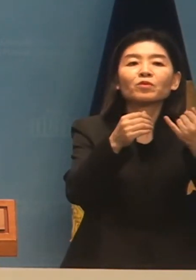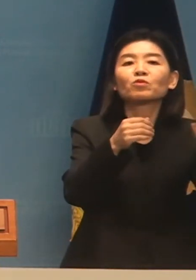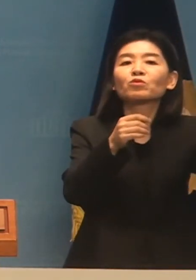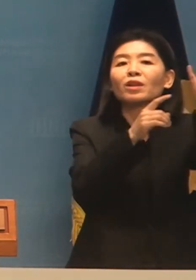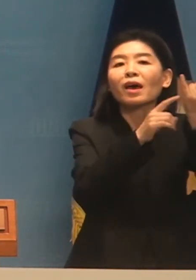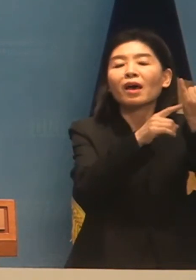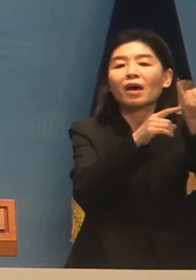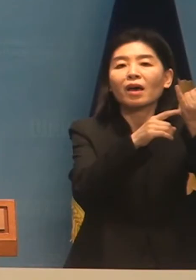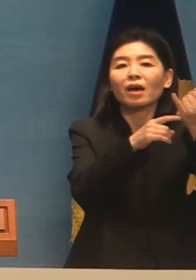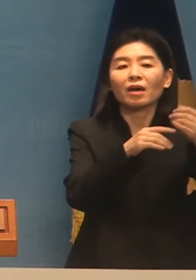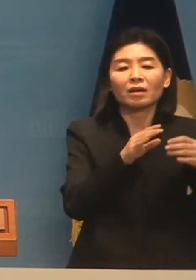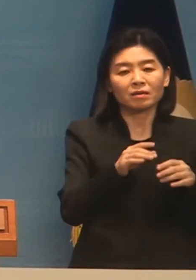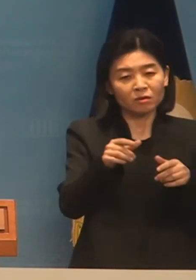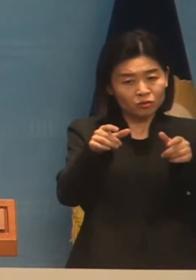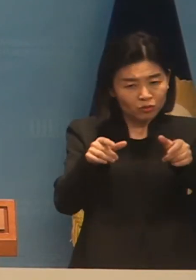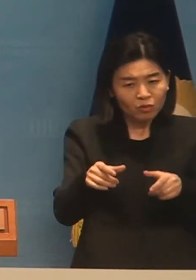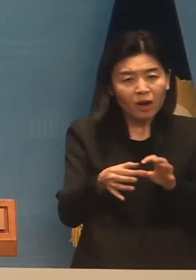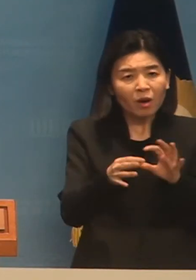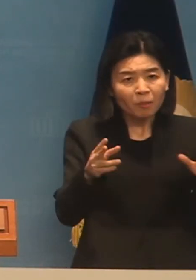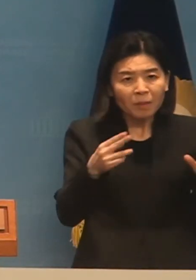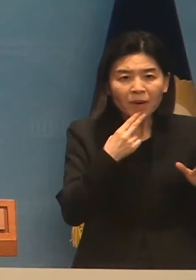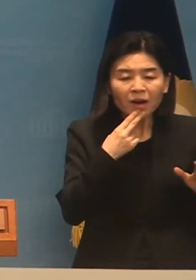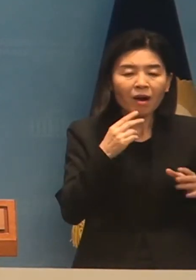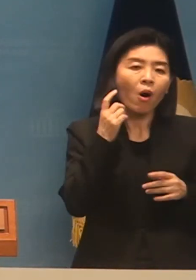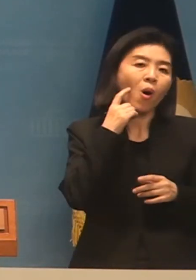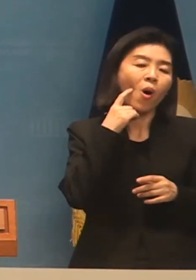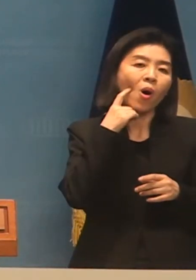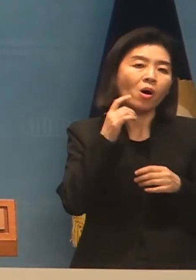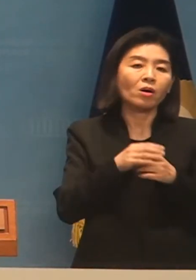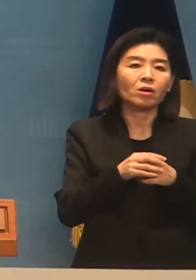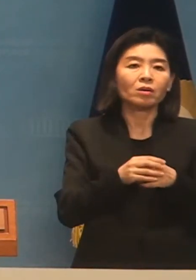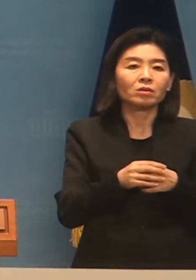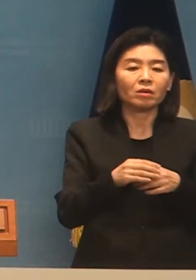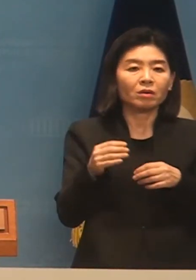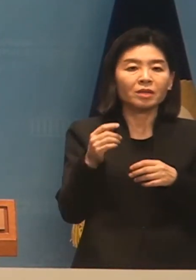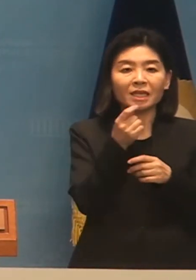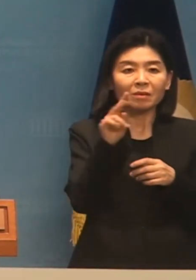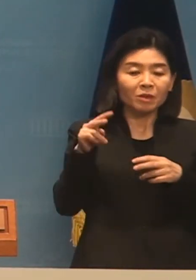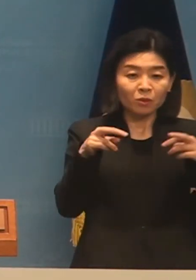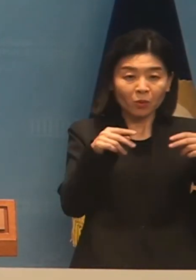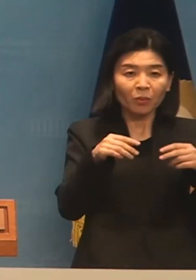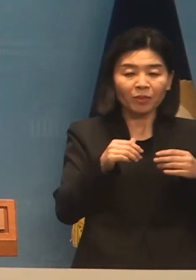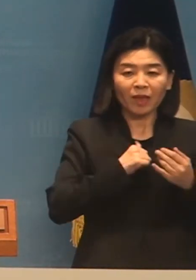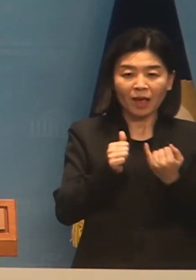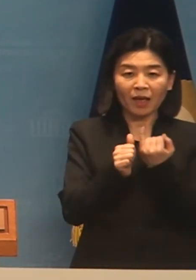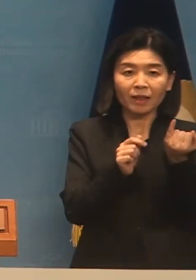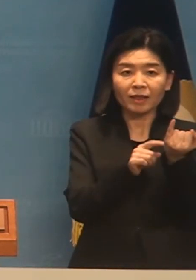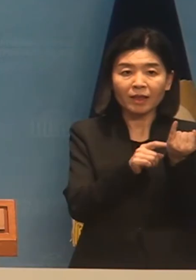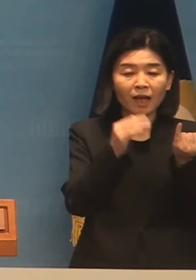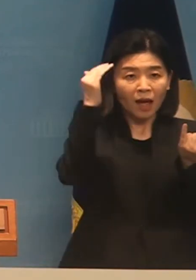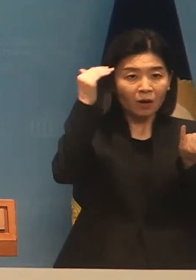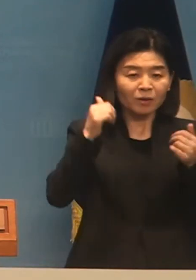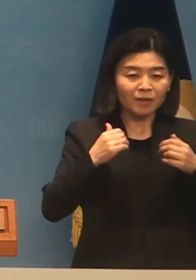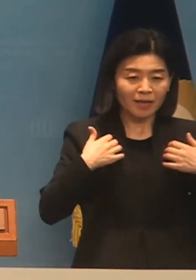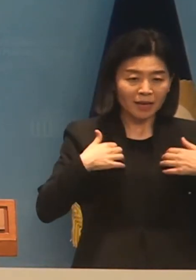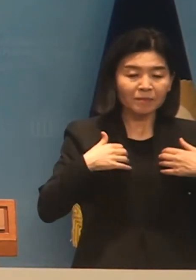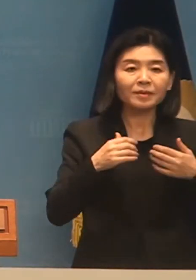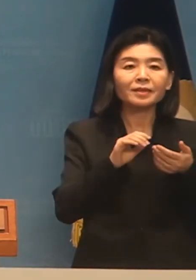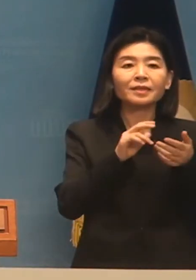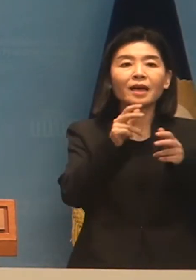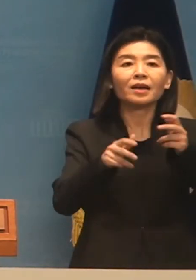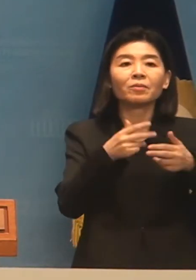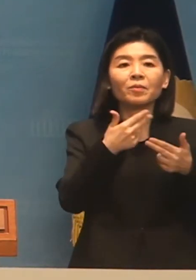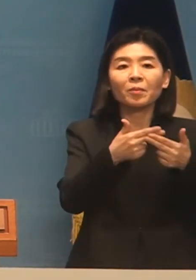없습니다. 허위사실입니다. 또한 관훈 토론회에서 내 아내가 발급받은